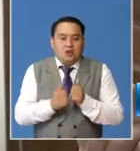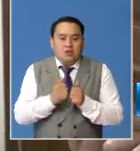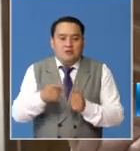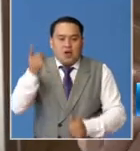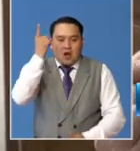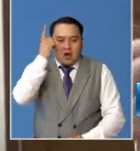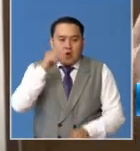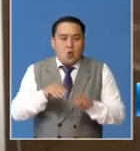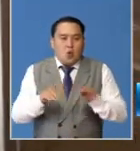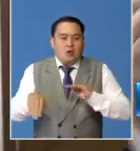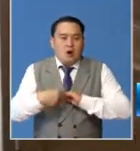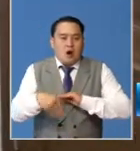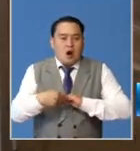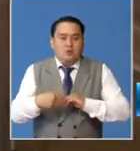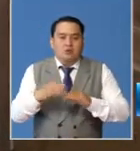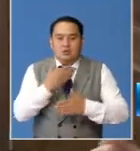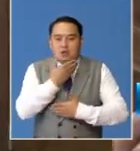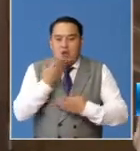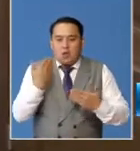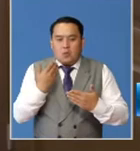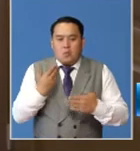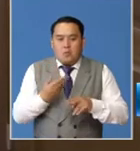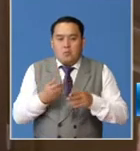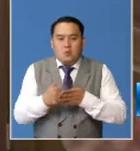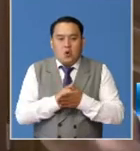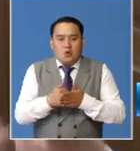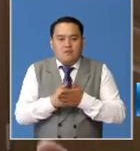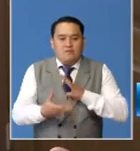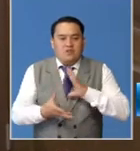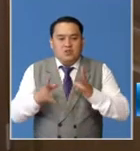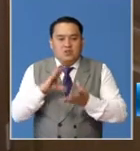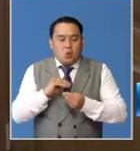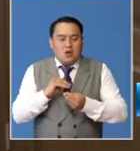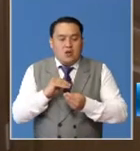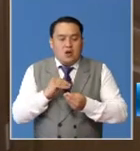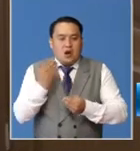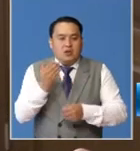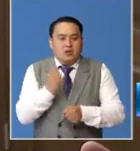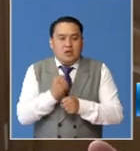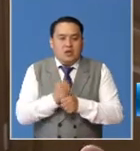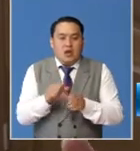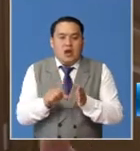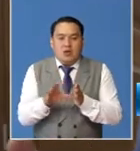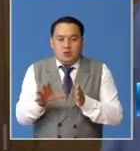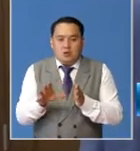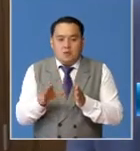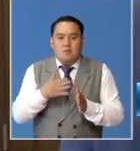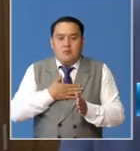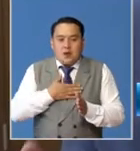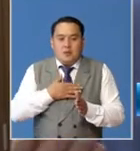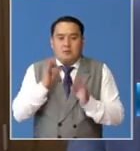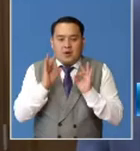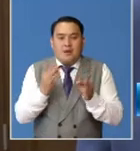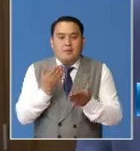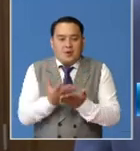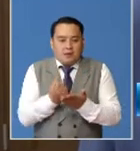Германии, уровень коррупции довольно низкий. А почему они добились таких высоких результатов? Они делают все электронно. Мы должны брать с